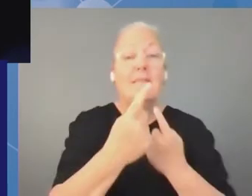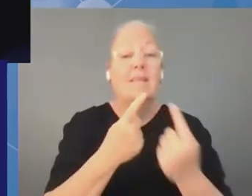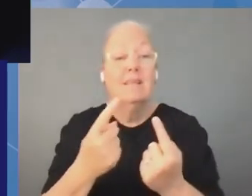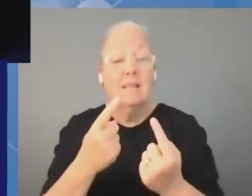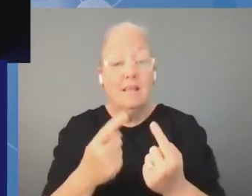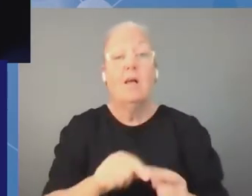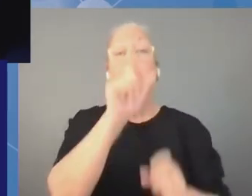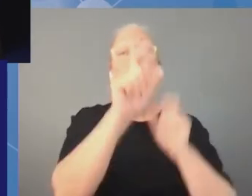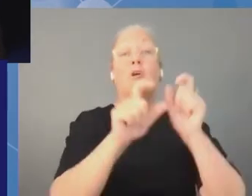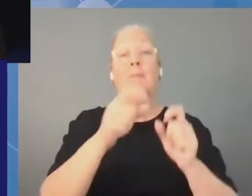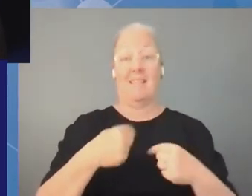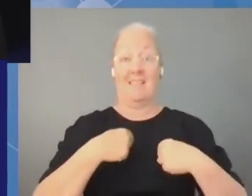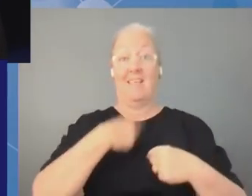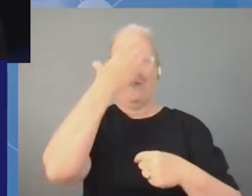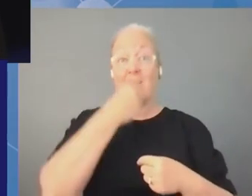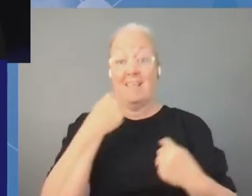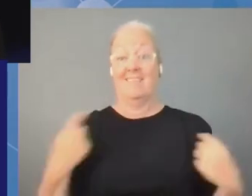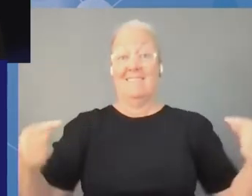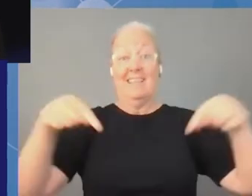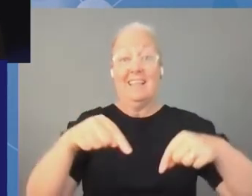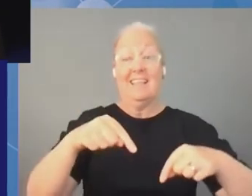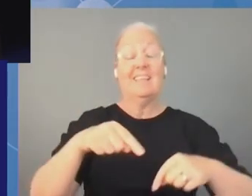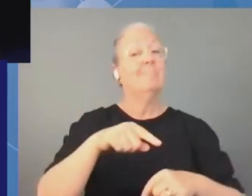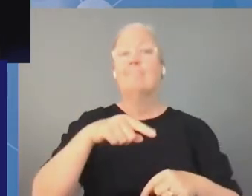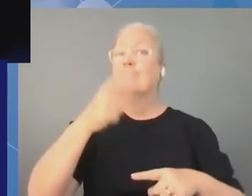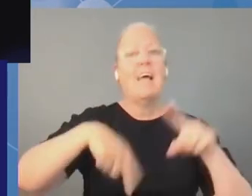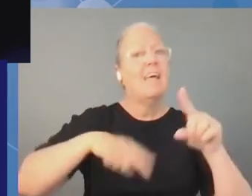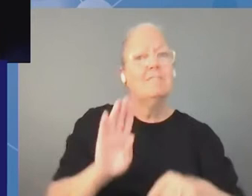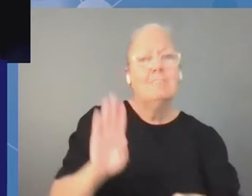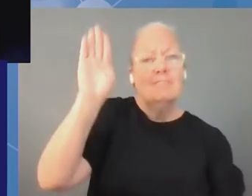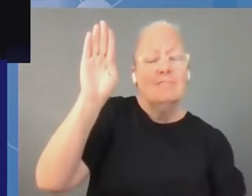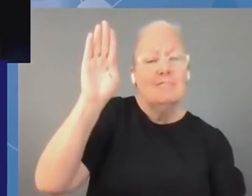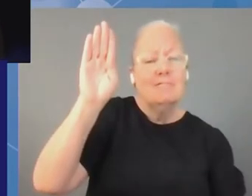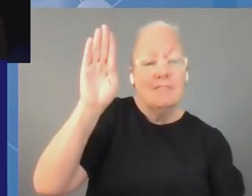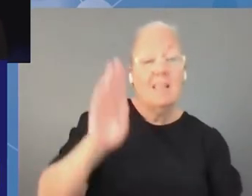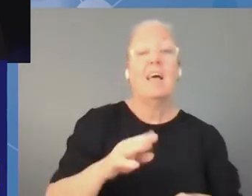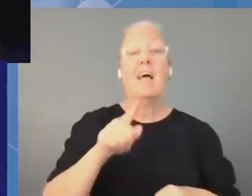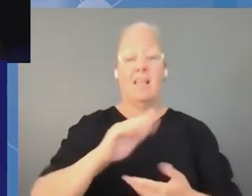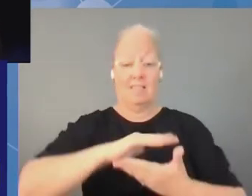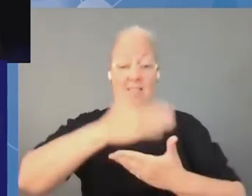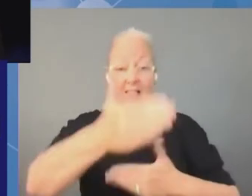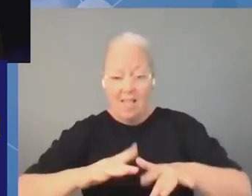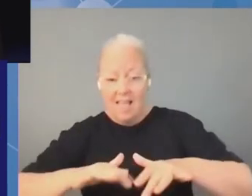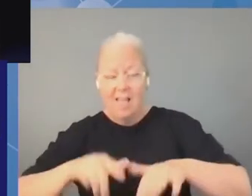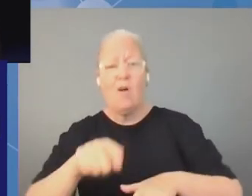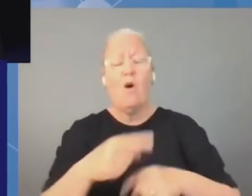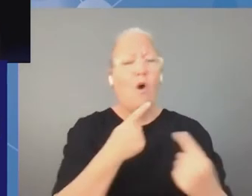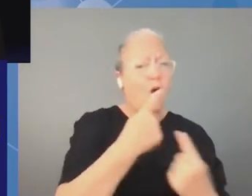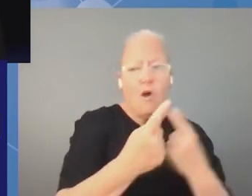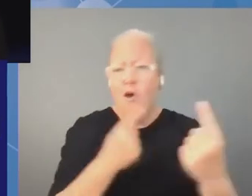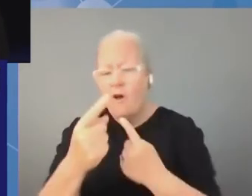很难参与做一个在现场的一个人，很